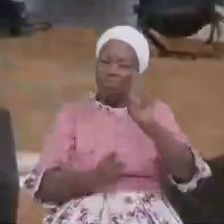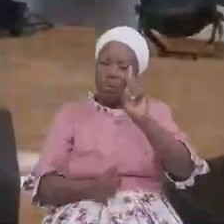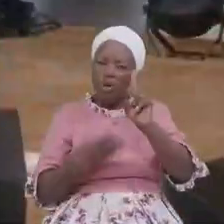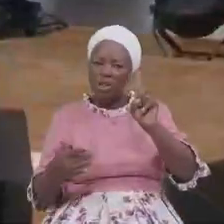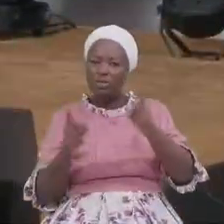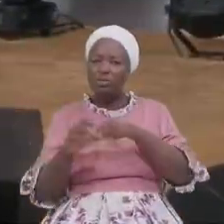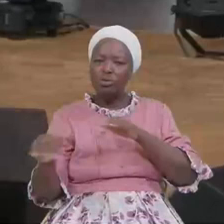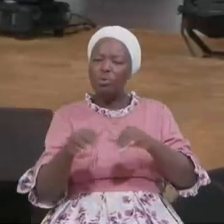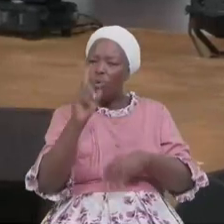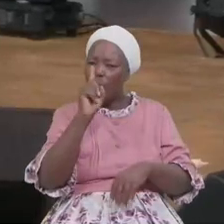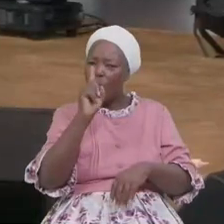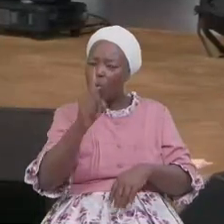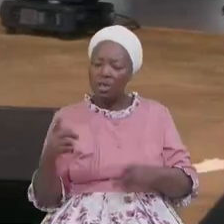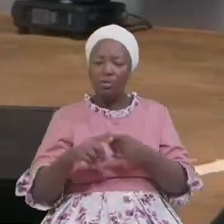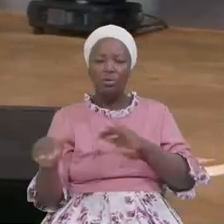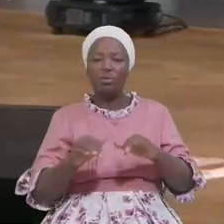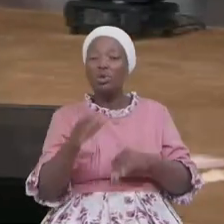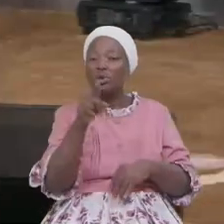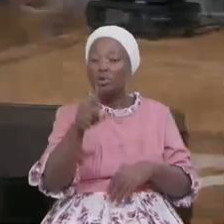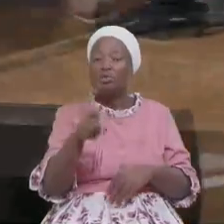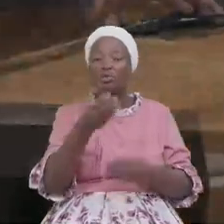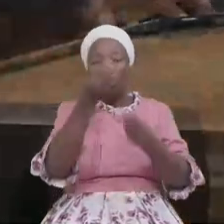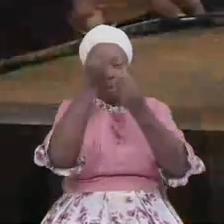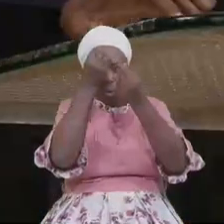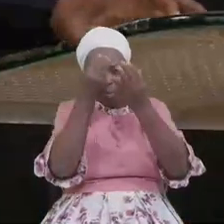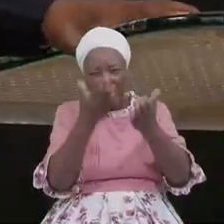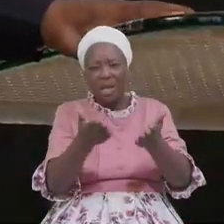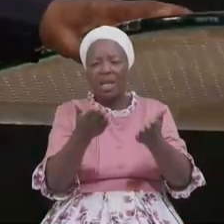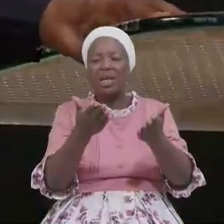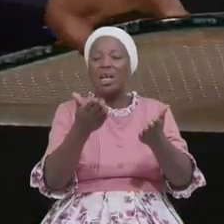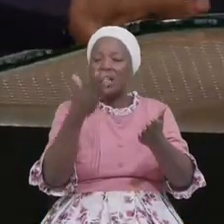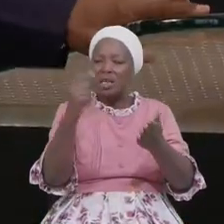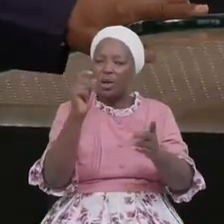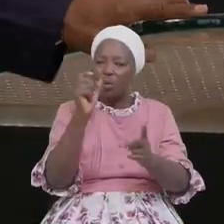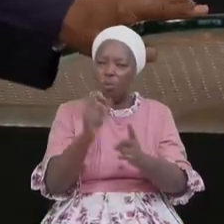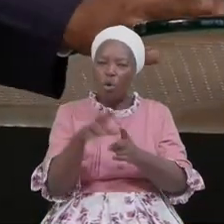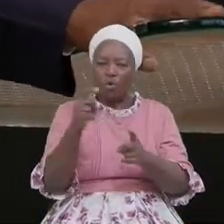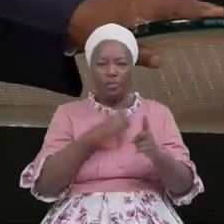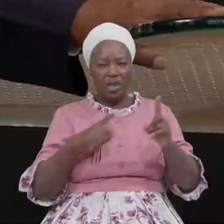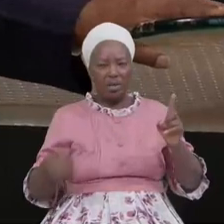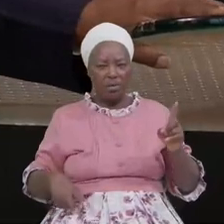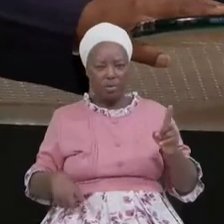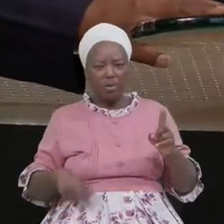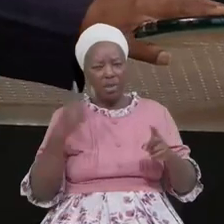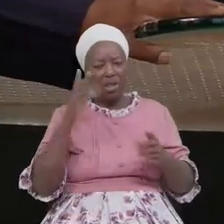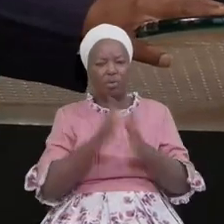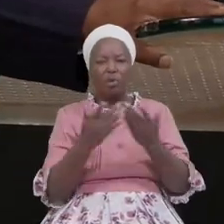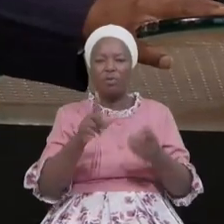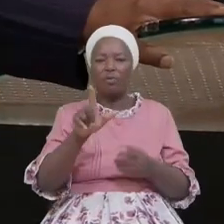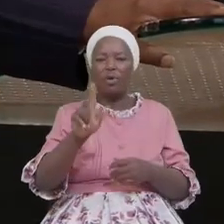seule chose à faire, tu obéis à la parole du Seigneur. Voyons Luc au chapitre